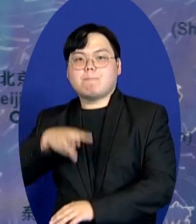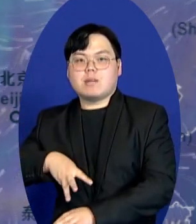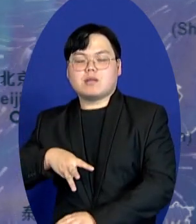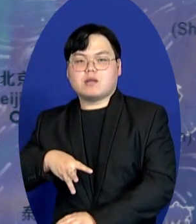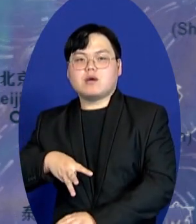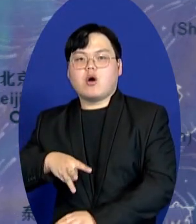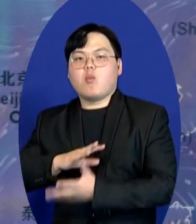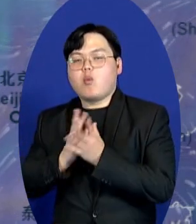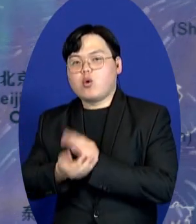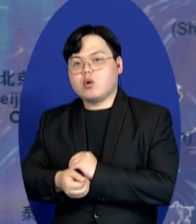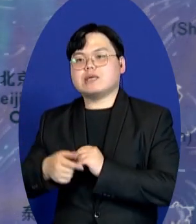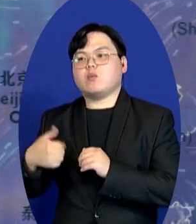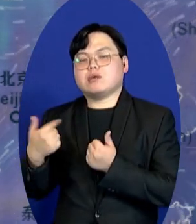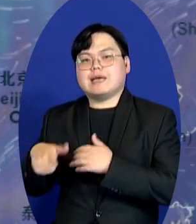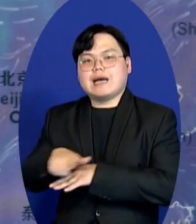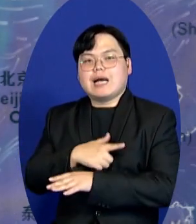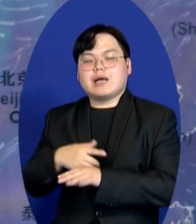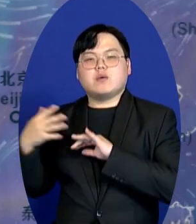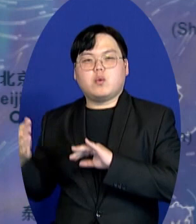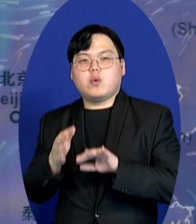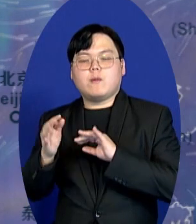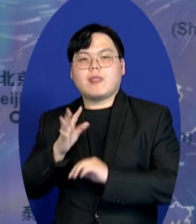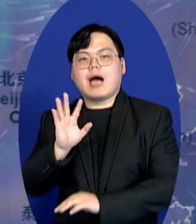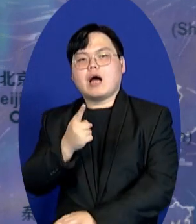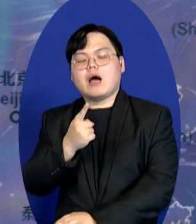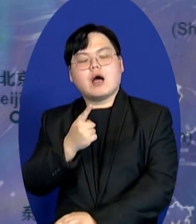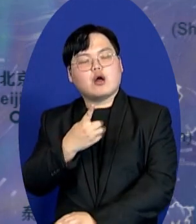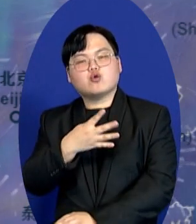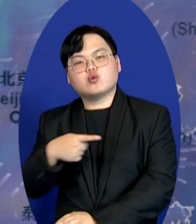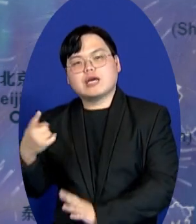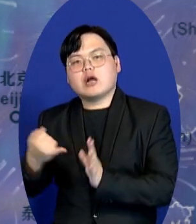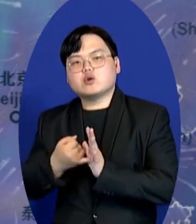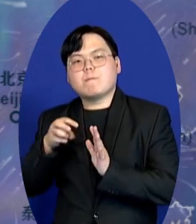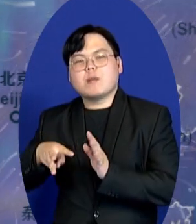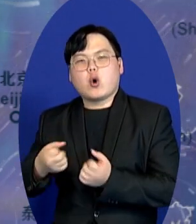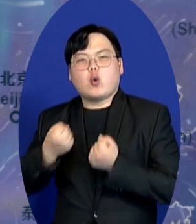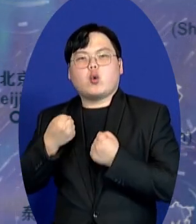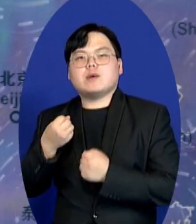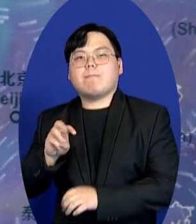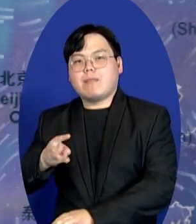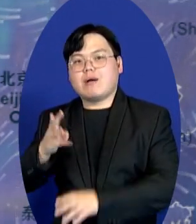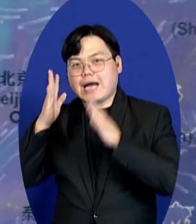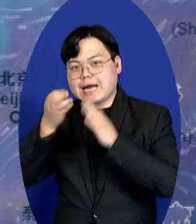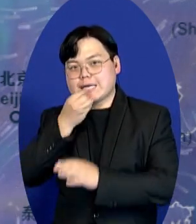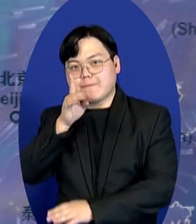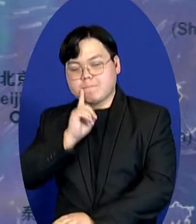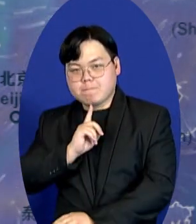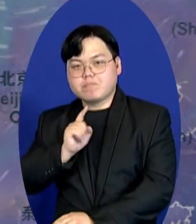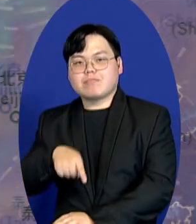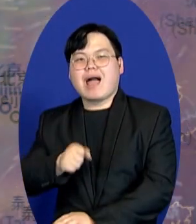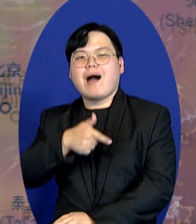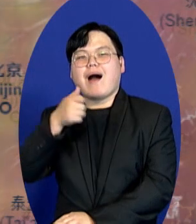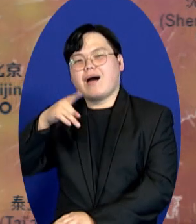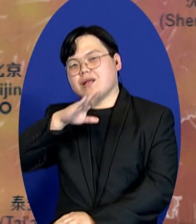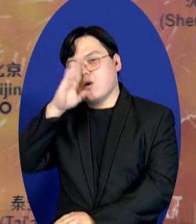салхилна. За, гэхдээ нутгийн зарим газраар салхи секундэд 14-аас 16 метр хүрч чирүүлж орж ирэхийг анхааруулъя. За, агарын температур